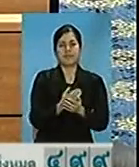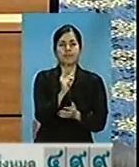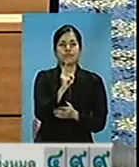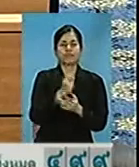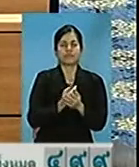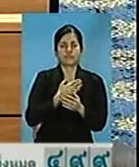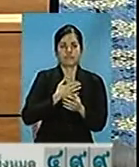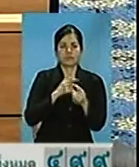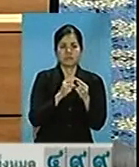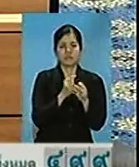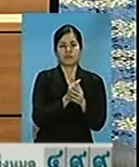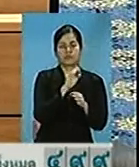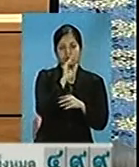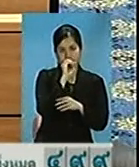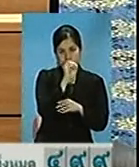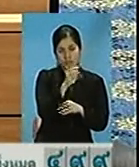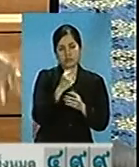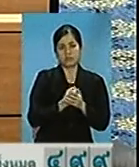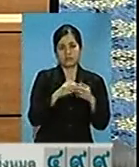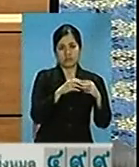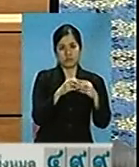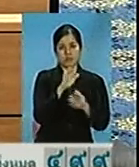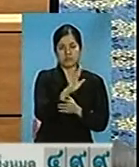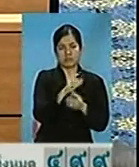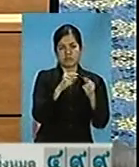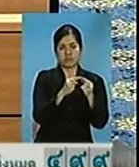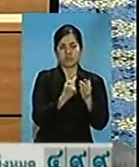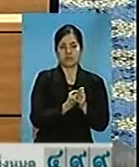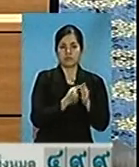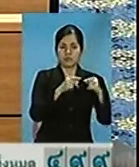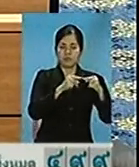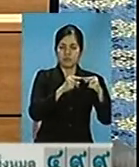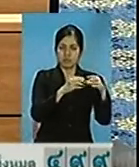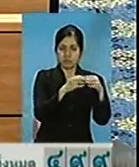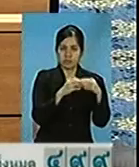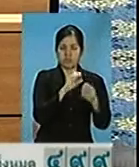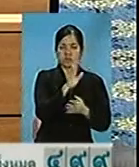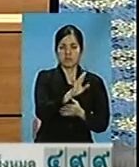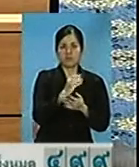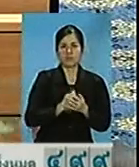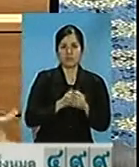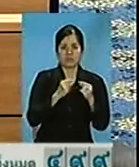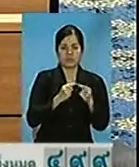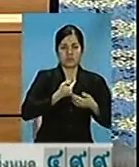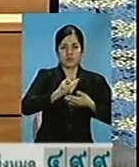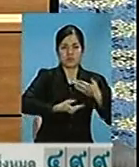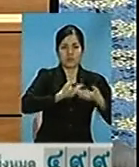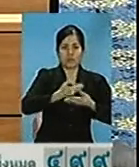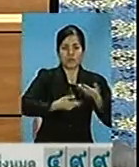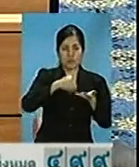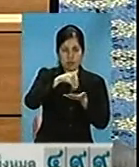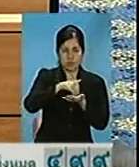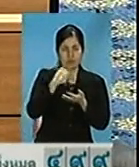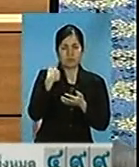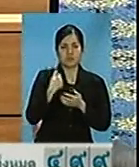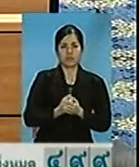เน้นให้ความสำคัญกับพ่อค้ามากกว่าต้นน้ำผมว่าเราวันนี้เราต้องพูดกันตรงๆว่า